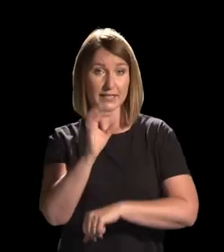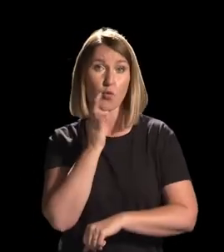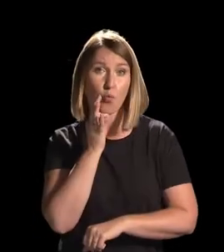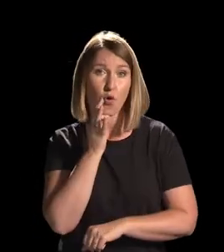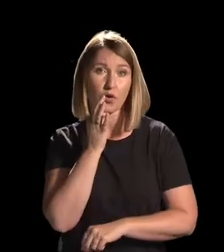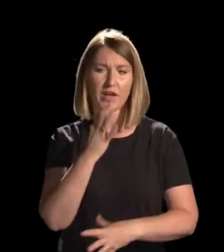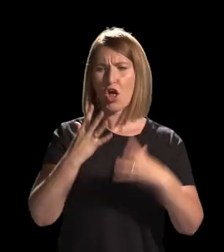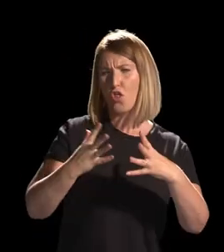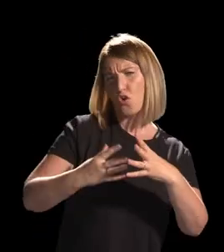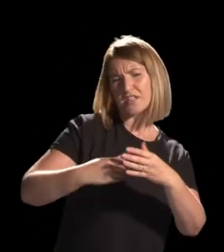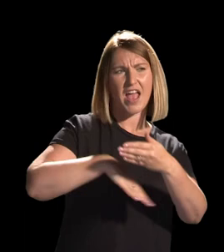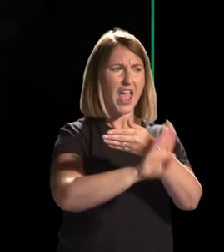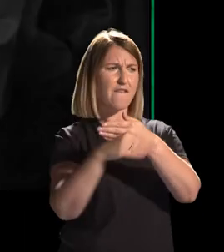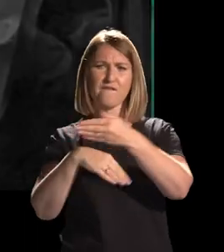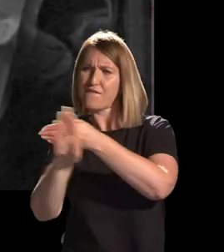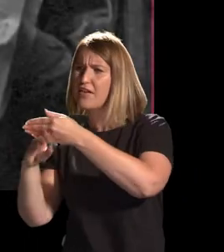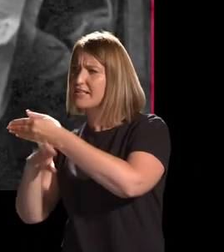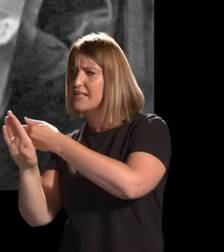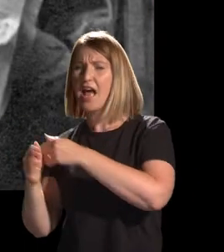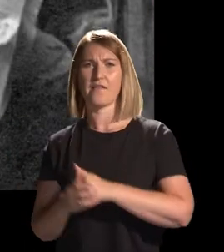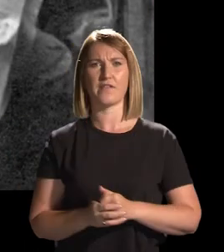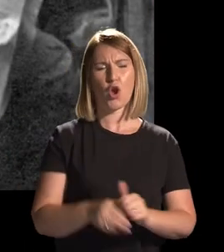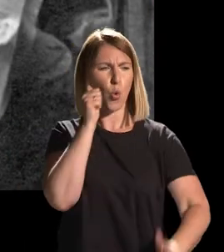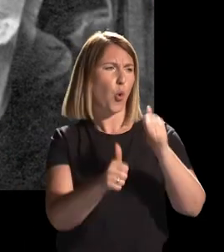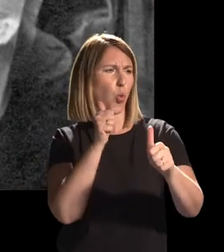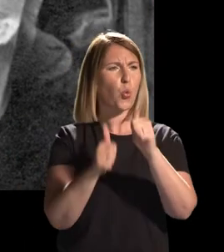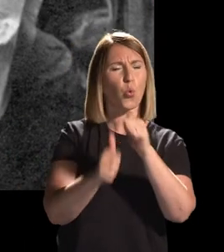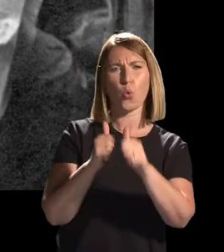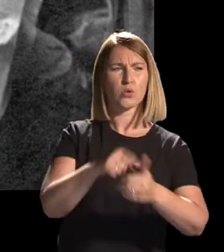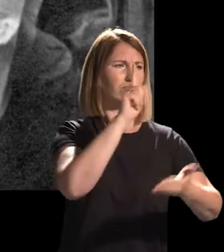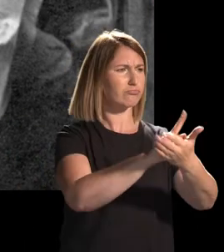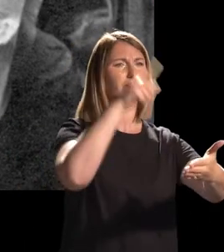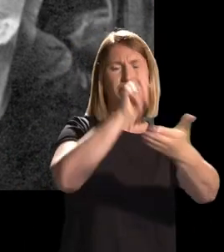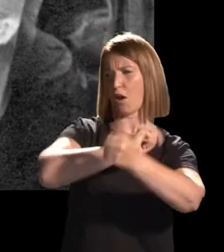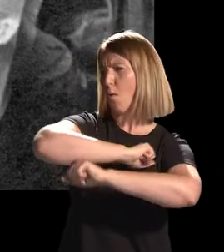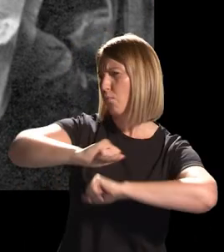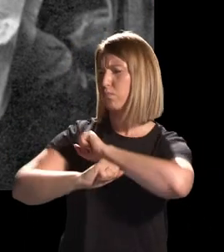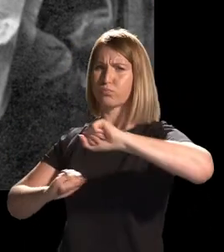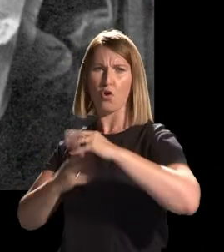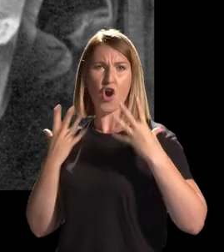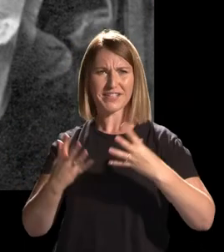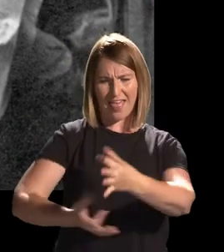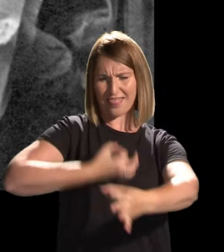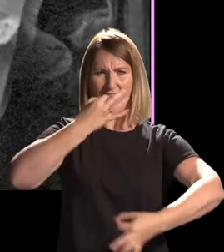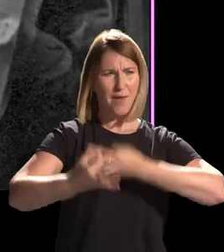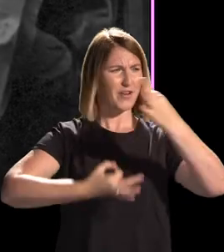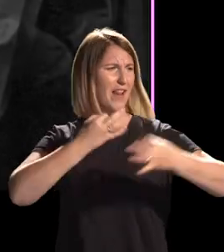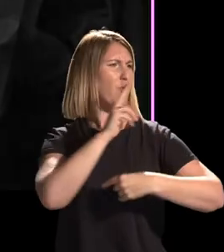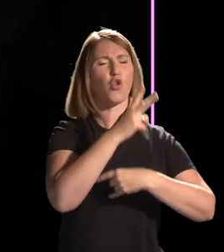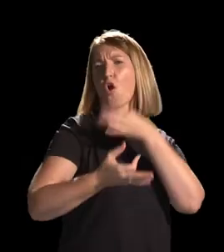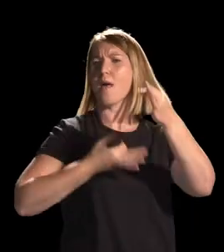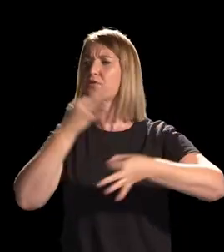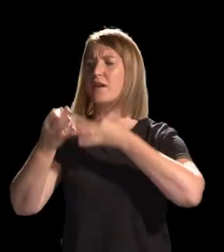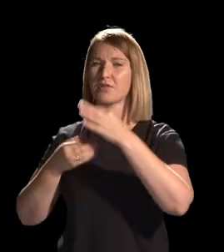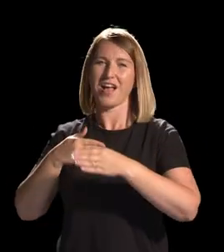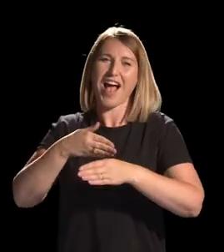to go ciągnie do wystaw, do różnych innych rzeczy, konkursów, przepychanek, co tam, co to lepszych, to tego.